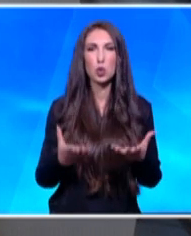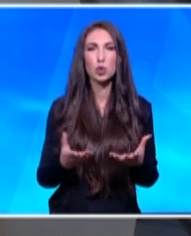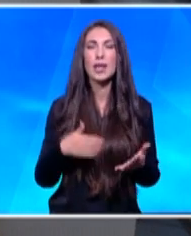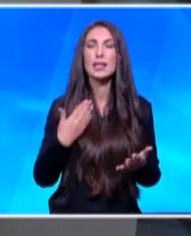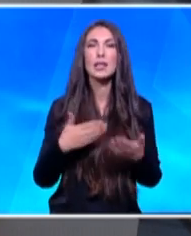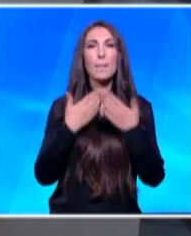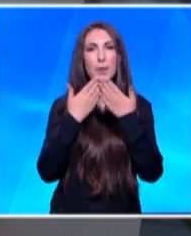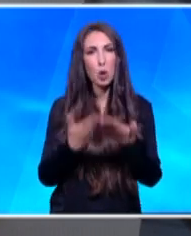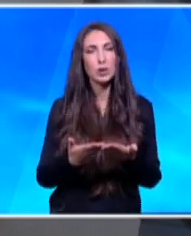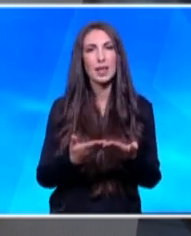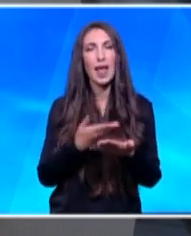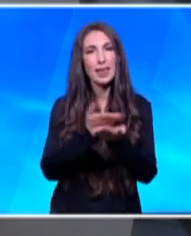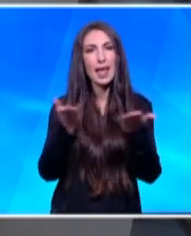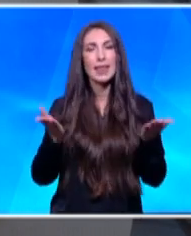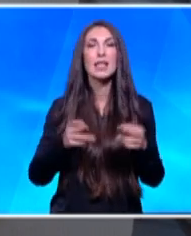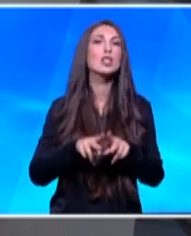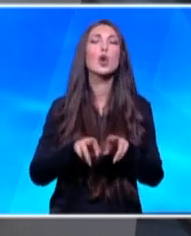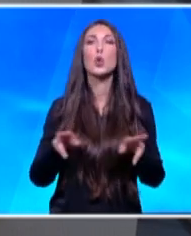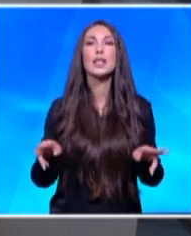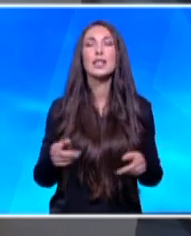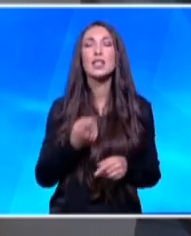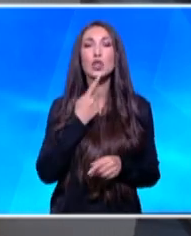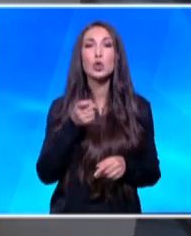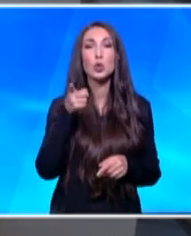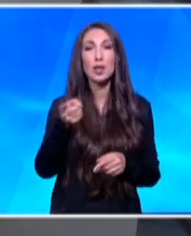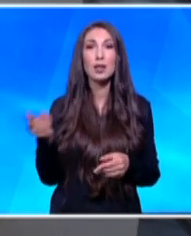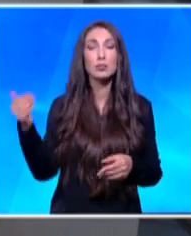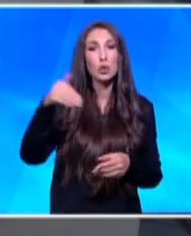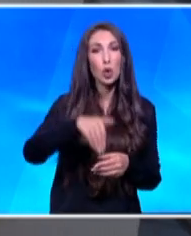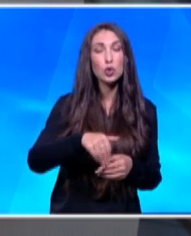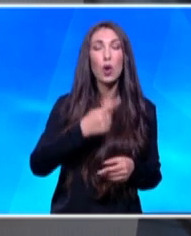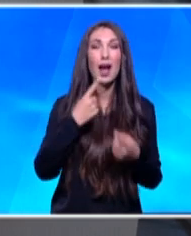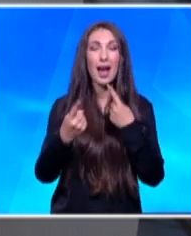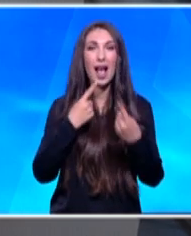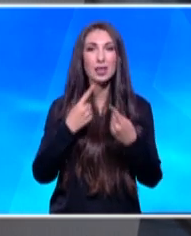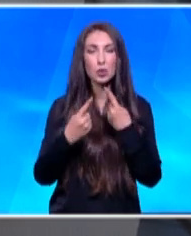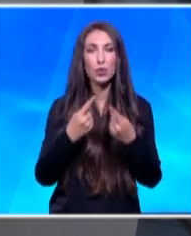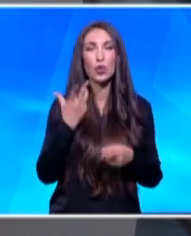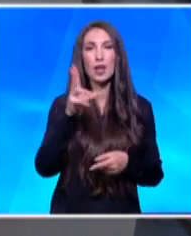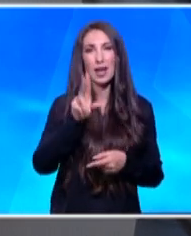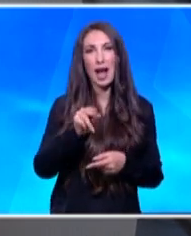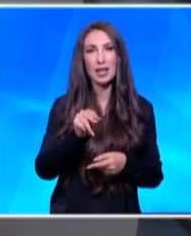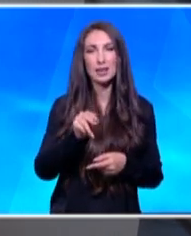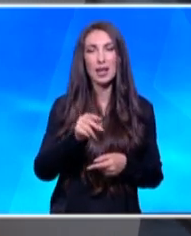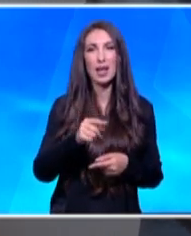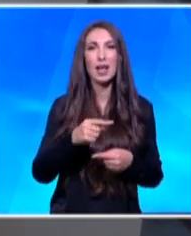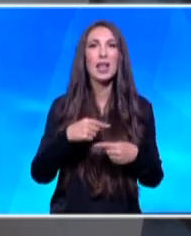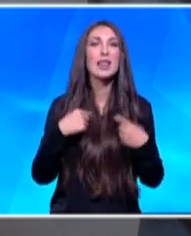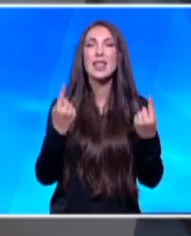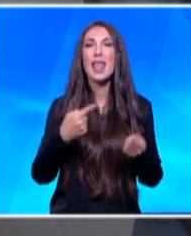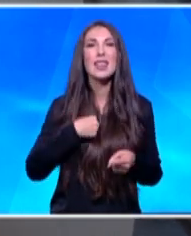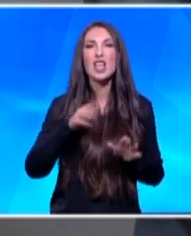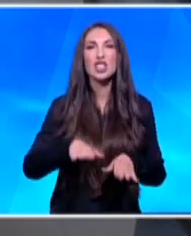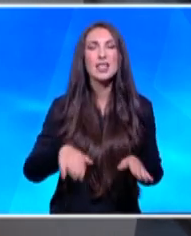да благодаря на тези родители. Защото те дойдоха на разговора и казаха: ние нашите деца не можем